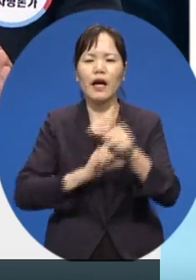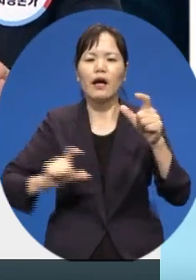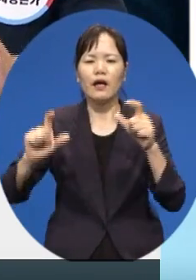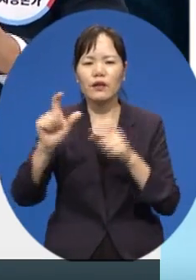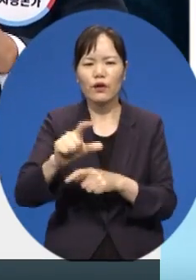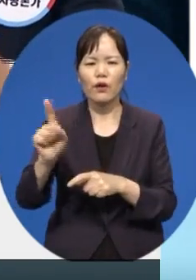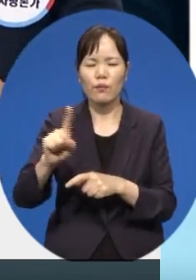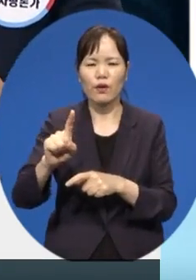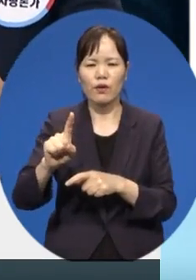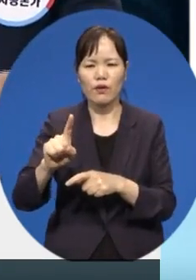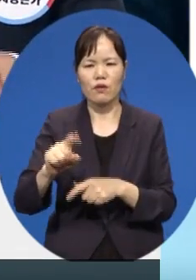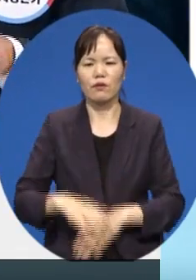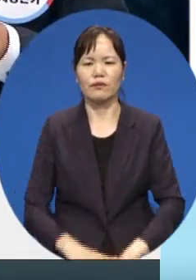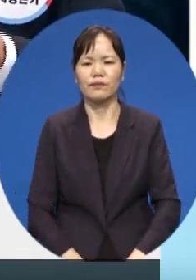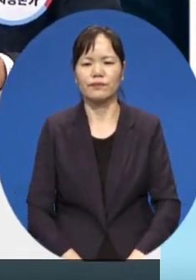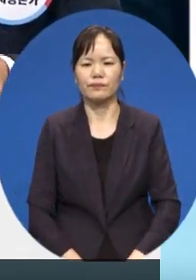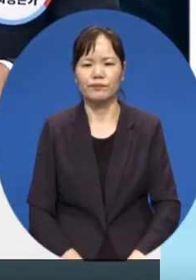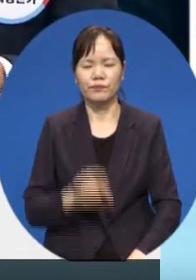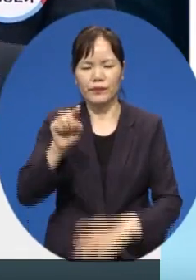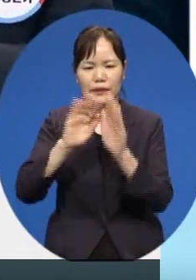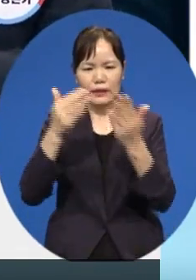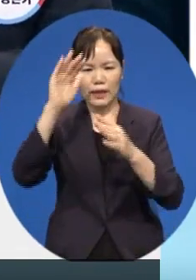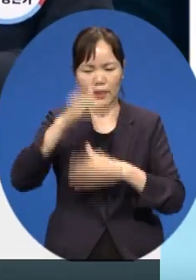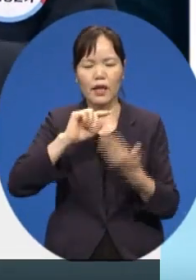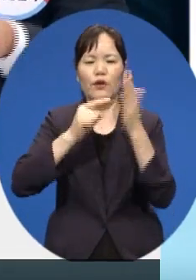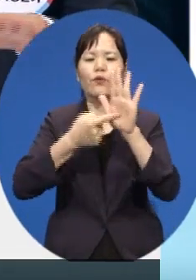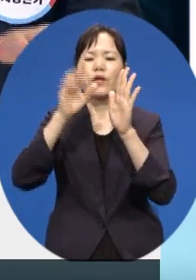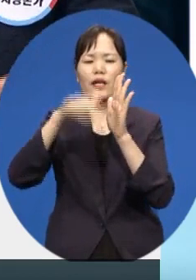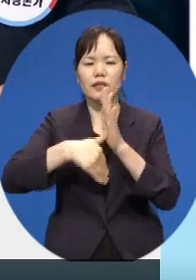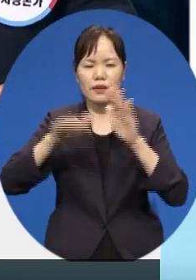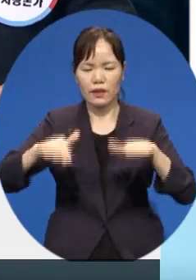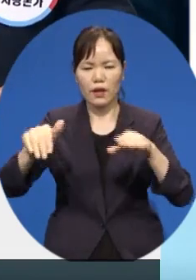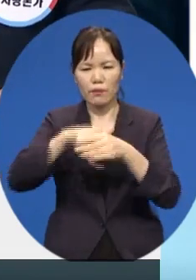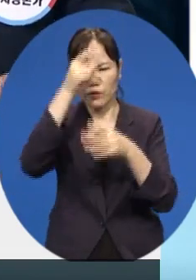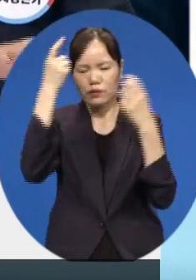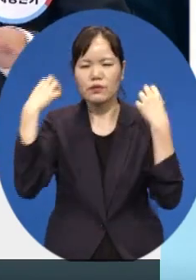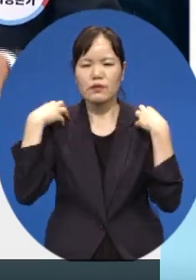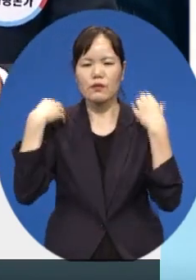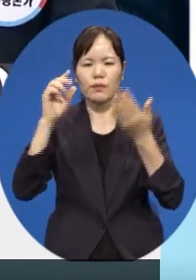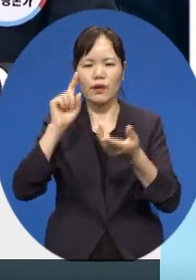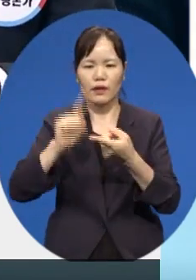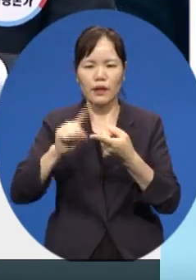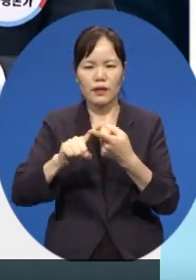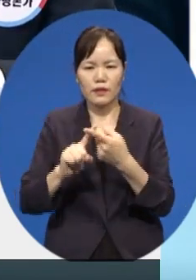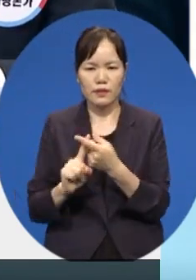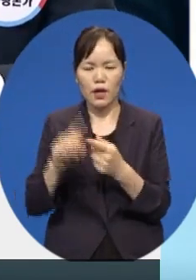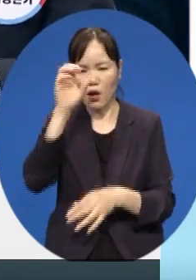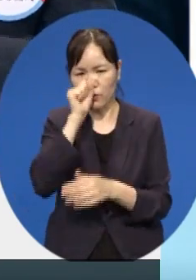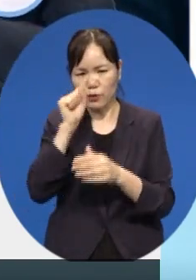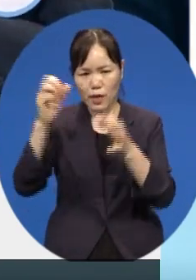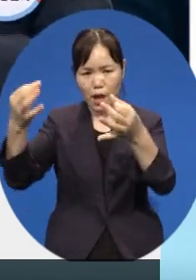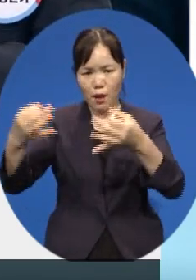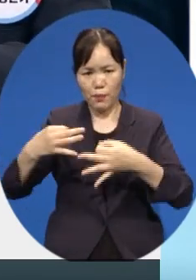덧붙여서 부수적으로 이 책의 내용이 공개됐을 때 현 문재인 정권을 우호적으로 바라볼 수 있는 시각을